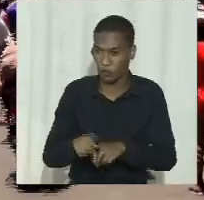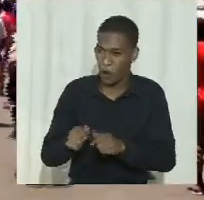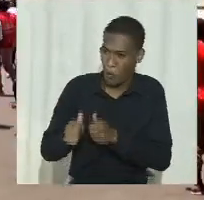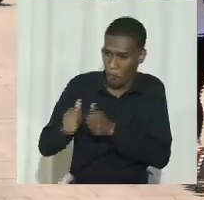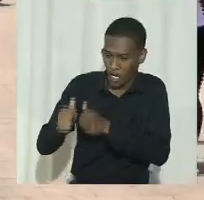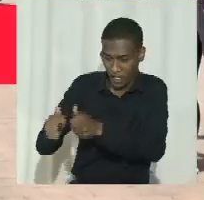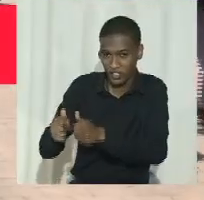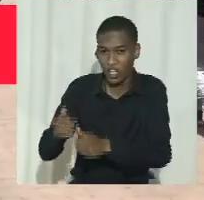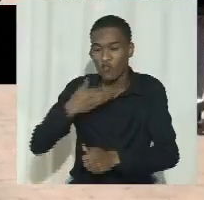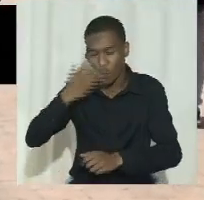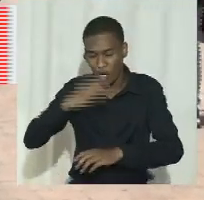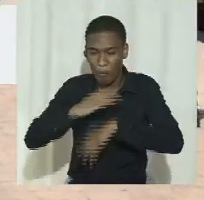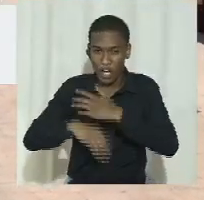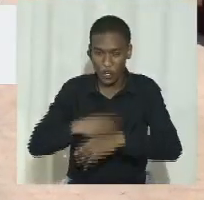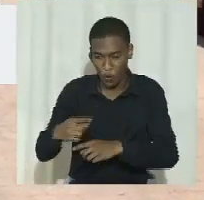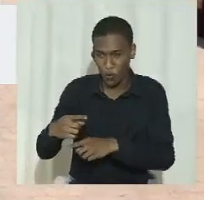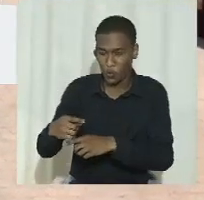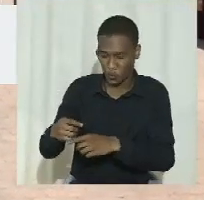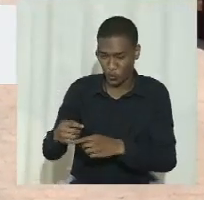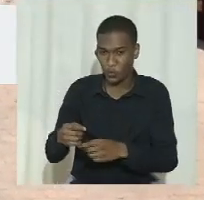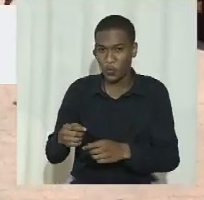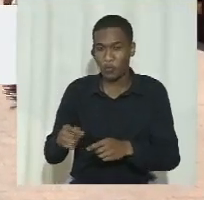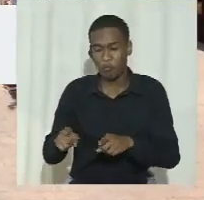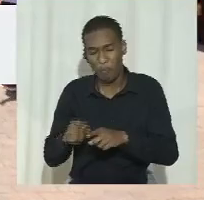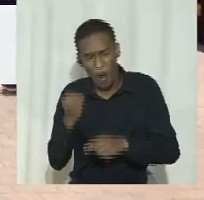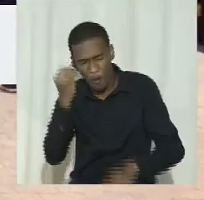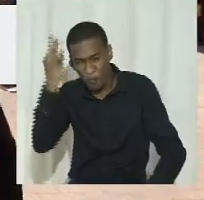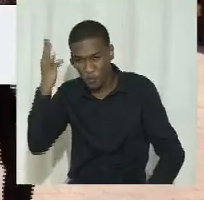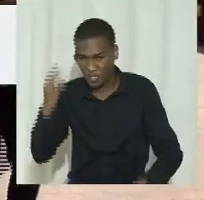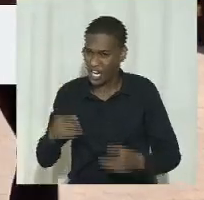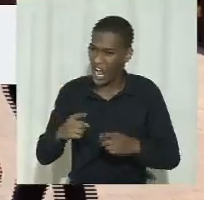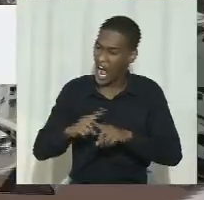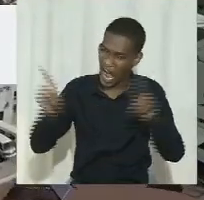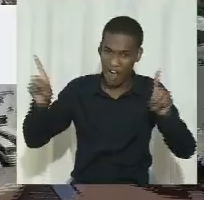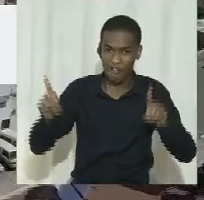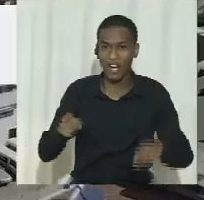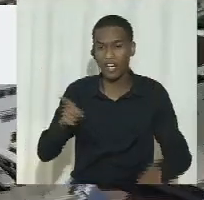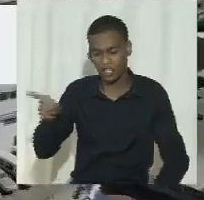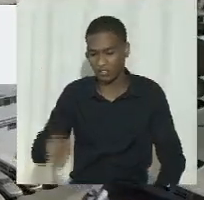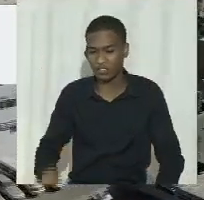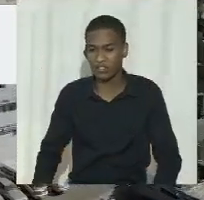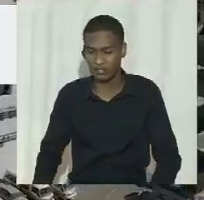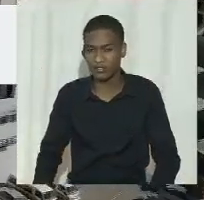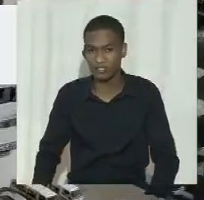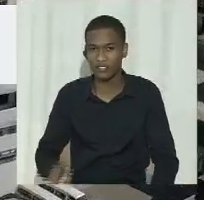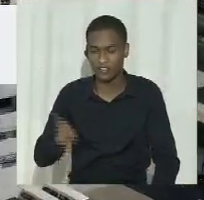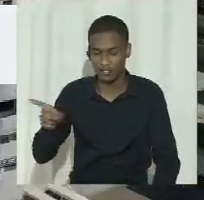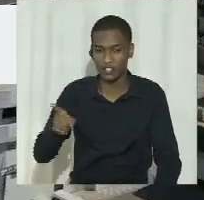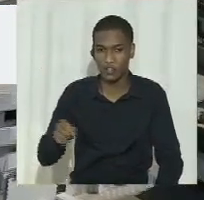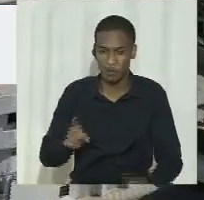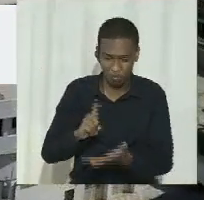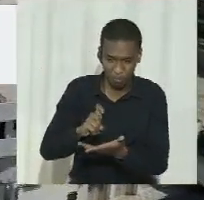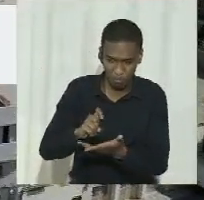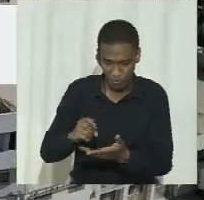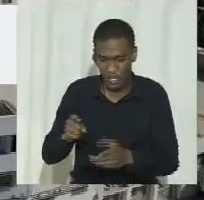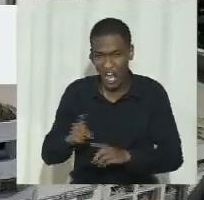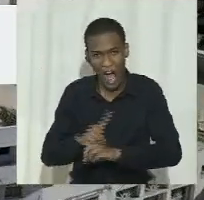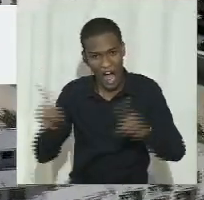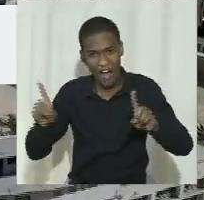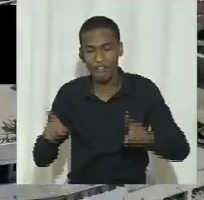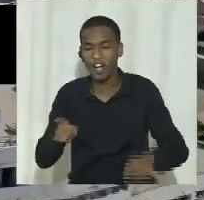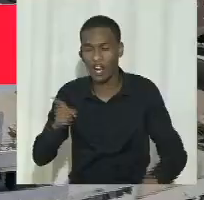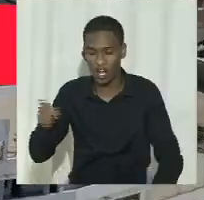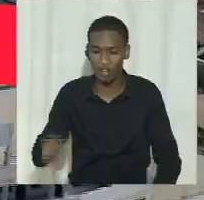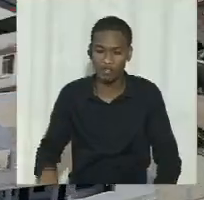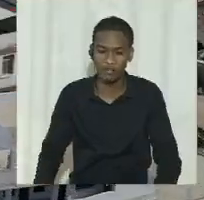fisian'ny fifaninana tsy ara-drarany, ny fahasalamam-bahoaka mihitsy no voakitikitika amin'ny fanaparitahana gel désinfectant hosoka toy